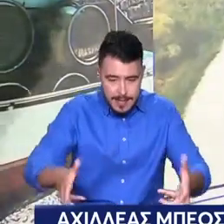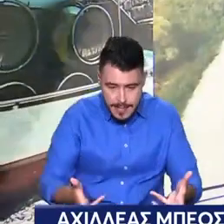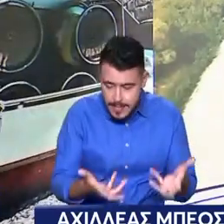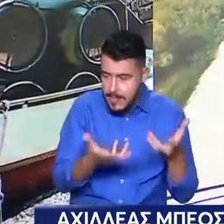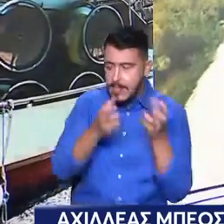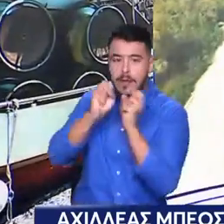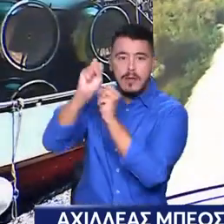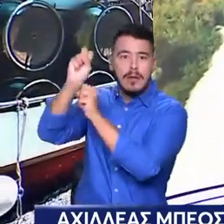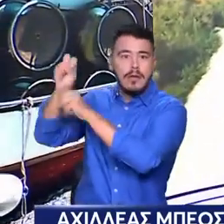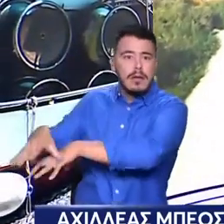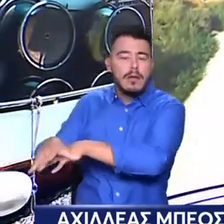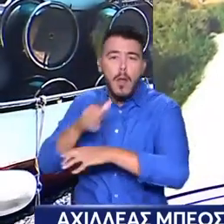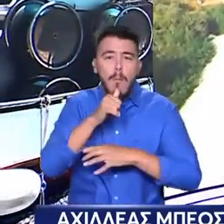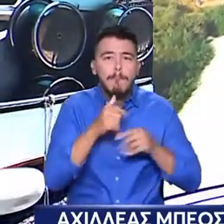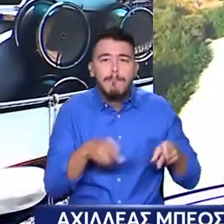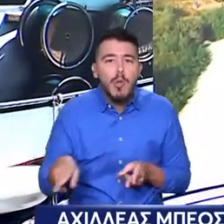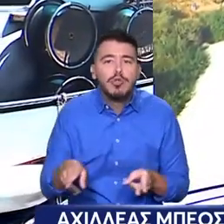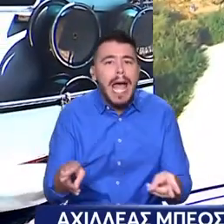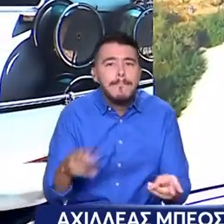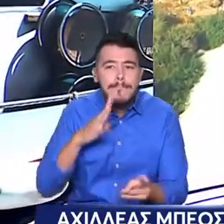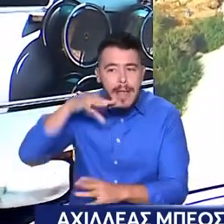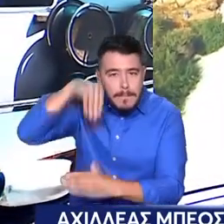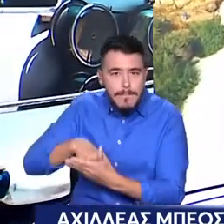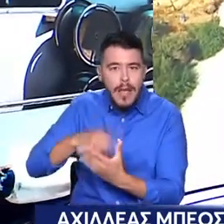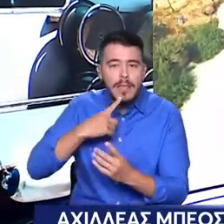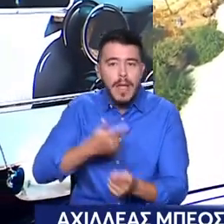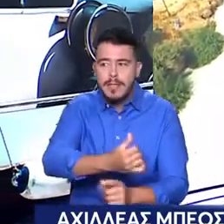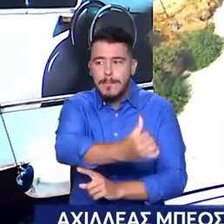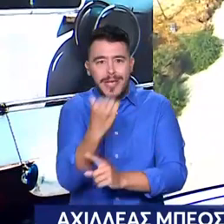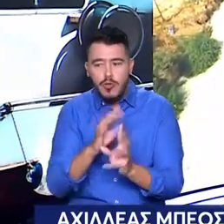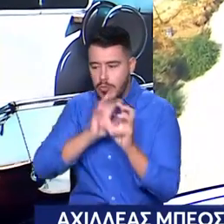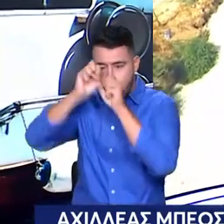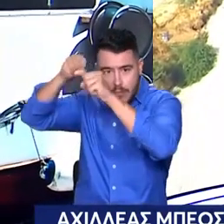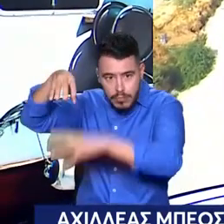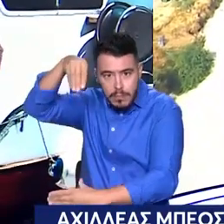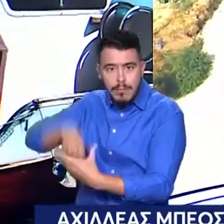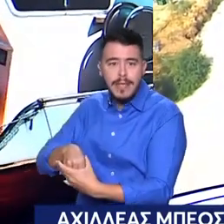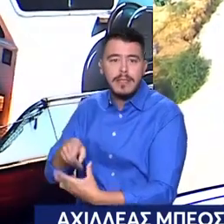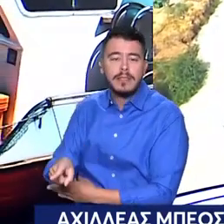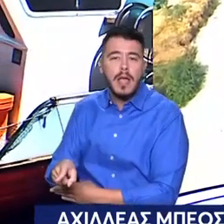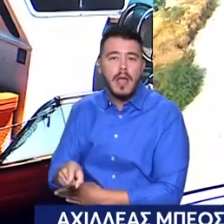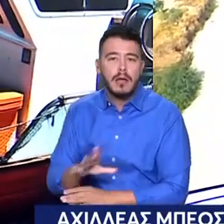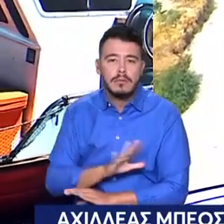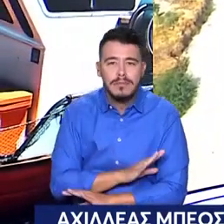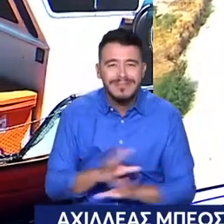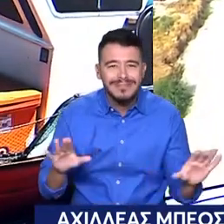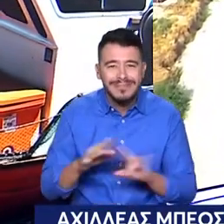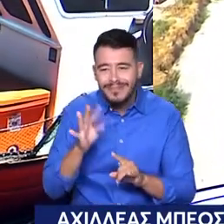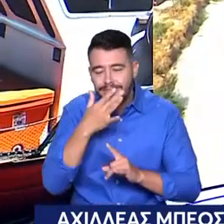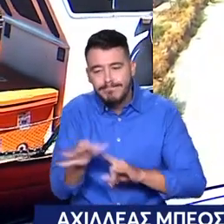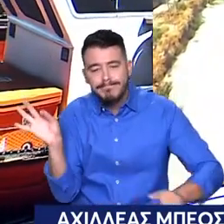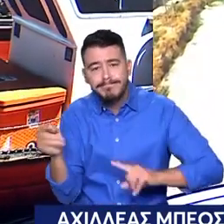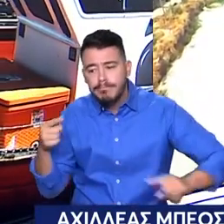θάβανε στην κήτη του ποταμού. Αυτό είναι περιβαλλοντολογικό έγκλημα και υπεύθυνος είναι ο Περιφερειάρχης